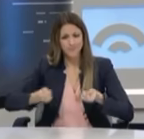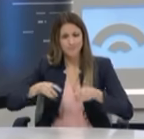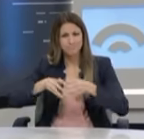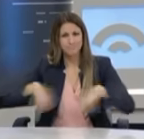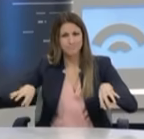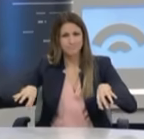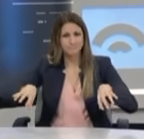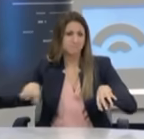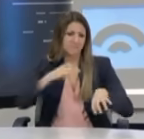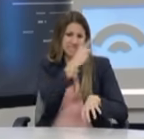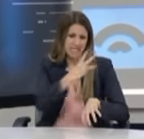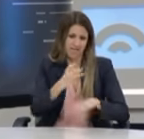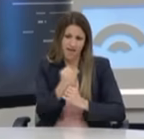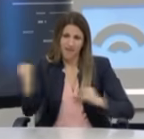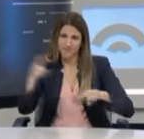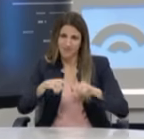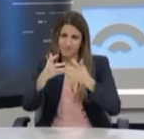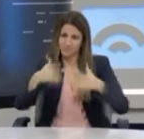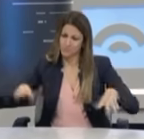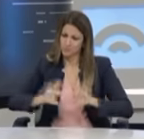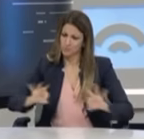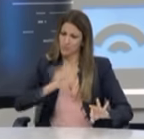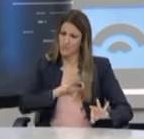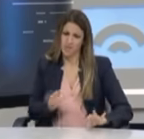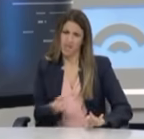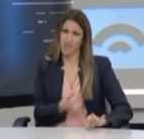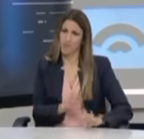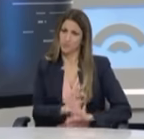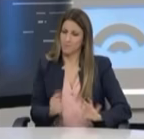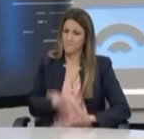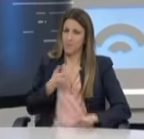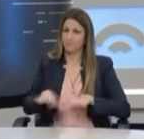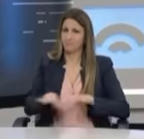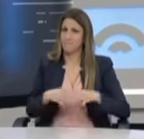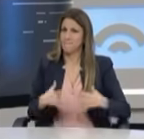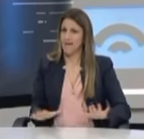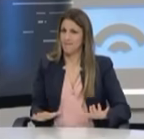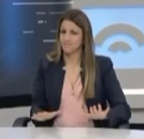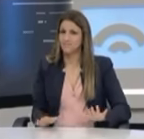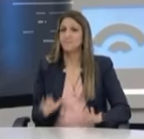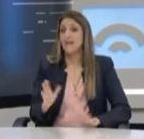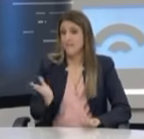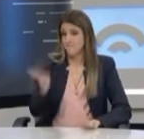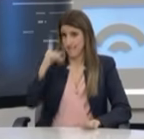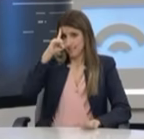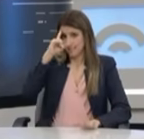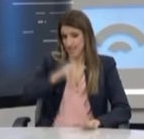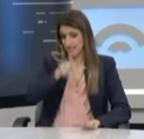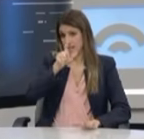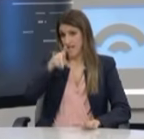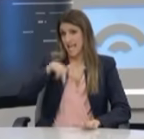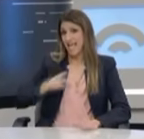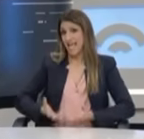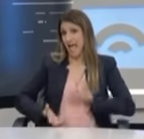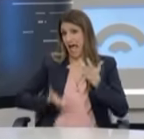τον κύριο Καμένο, ο οποίος βέβαια, όταν είχε τη δυνατότητα να ρίξει την κυβέρνηση στην προηγούμενη ψήφο